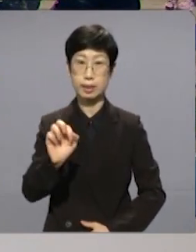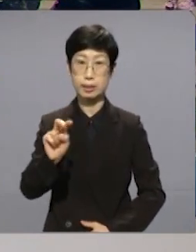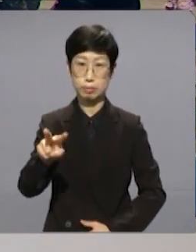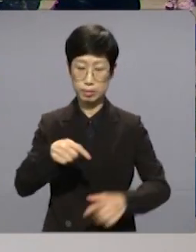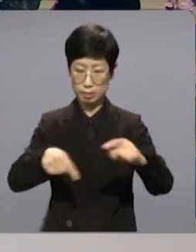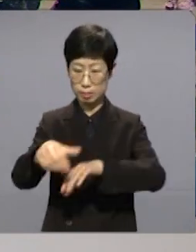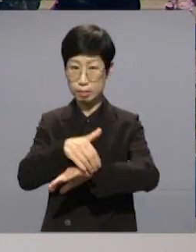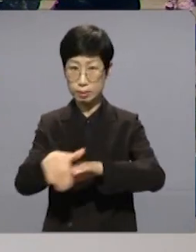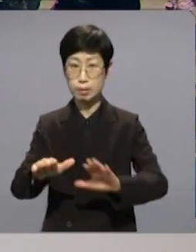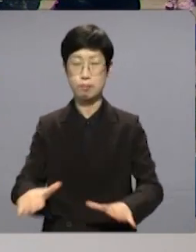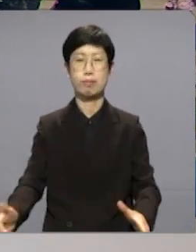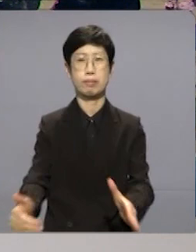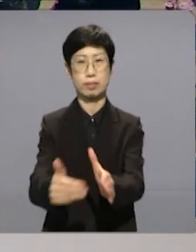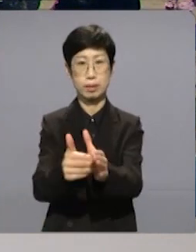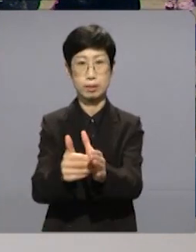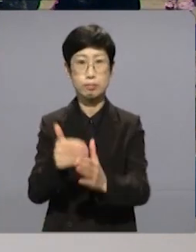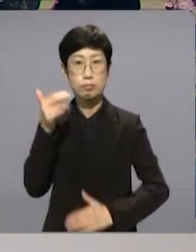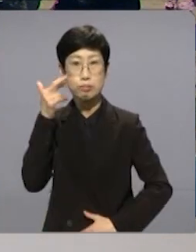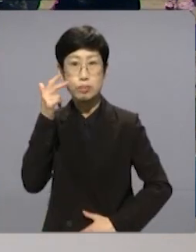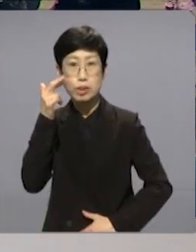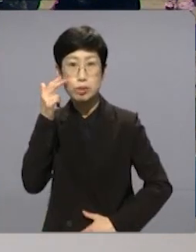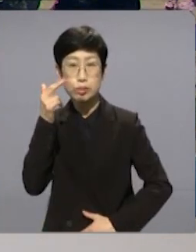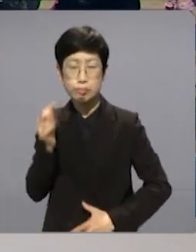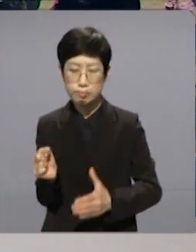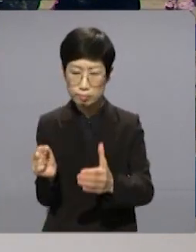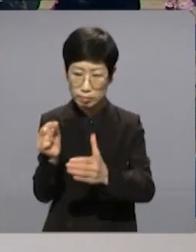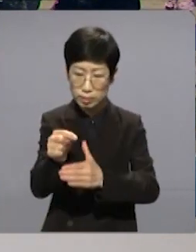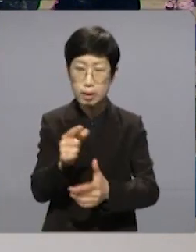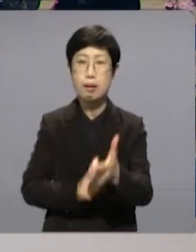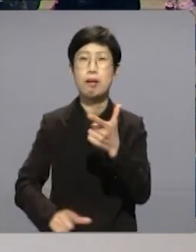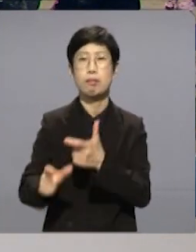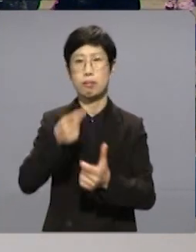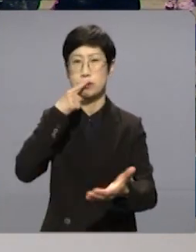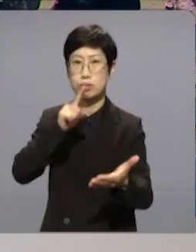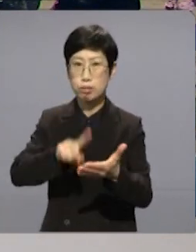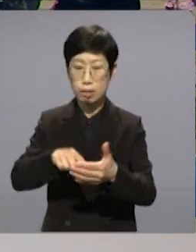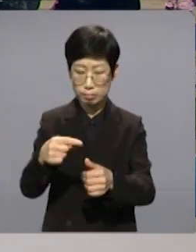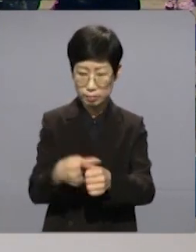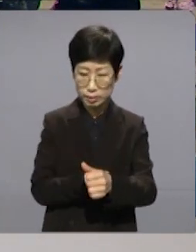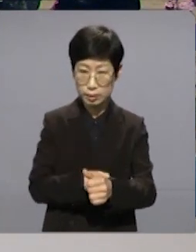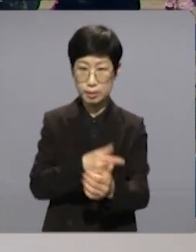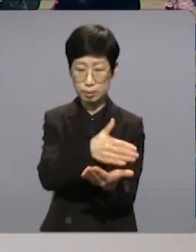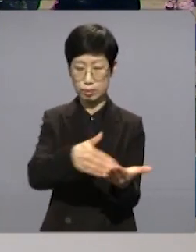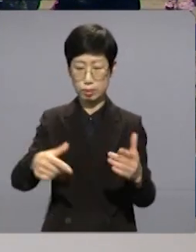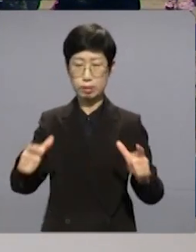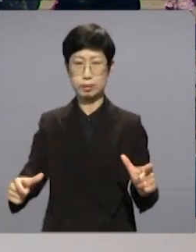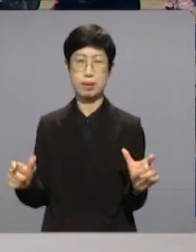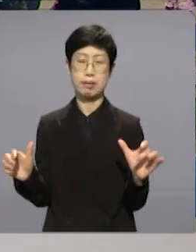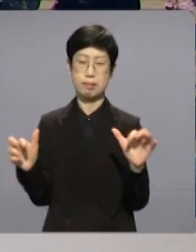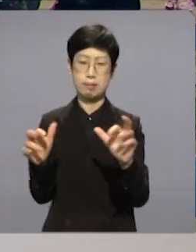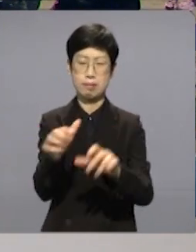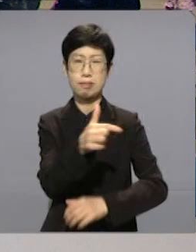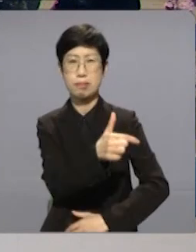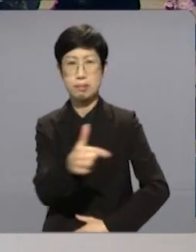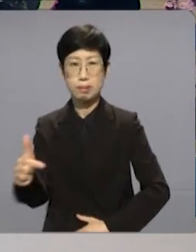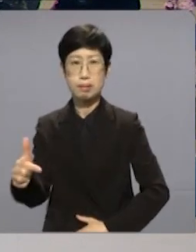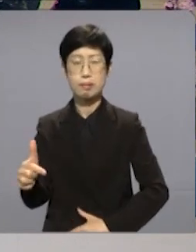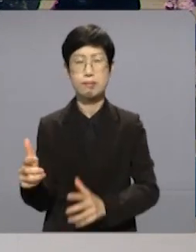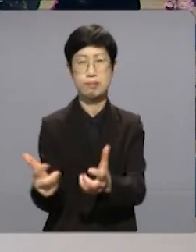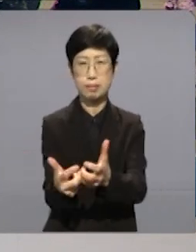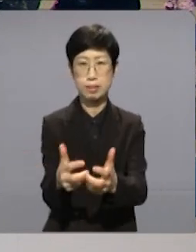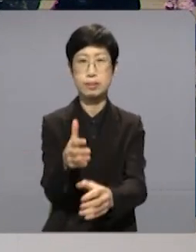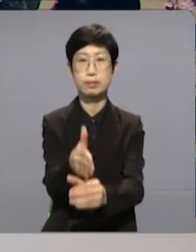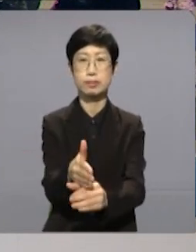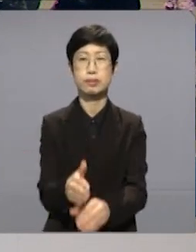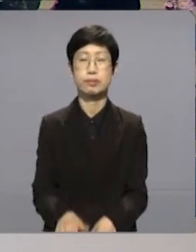오늘로 끝났습니다. 미국 들어가기가 상대적으로 더 쉬워지면서 국경지대가 몰려드는 이민자들로 북새통을 이루고